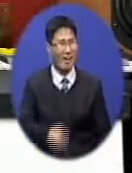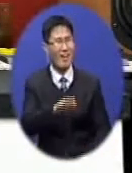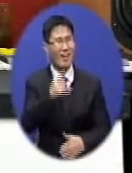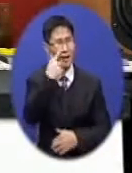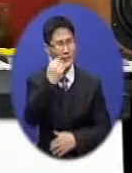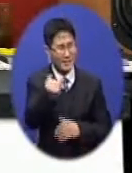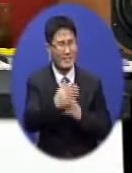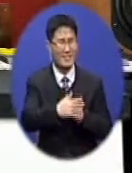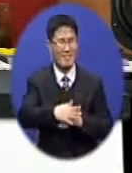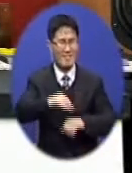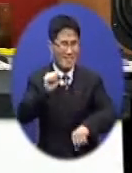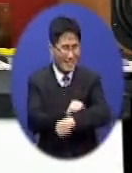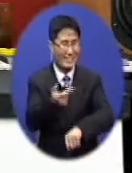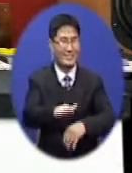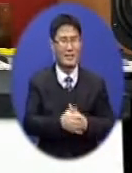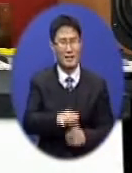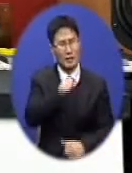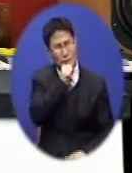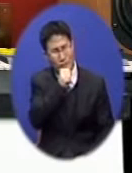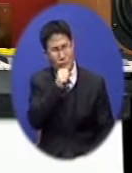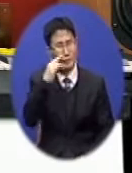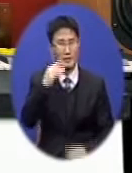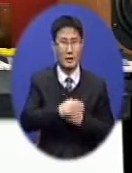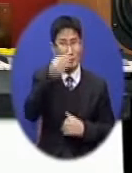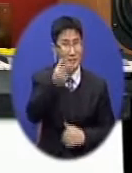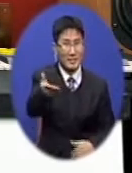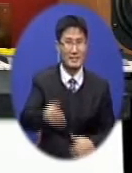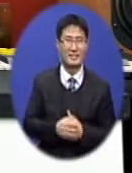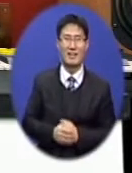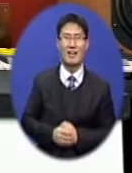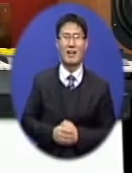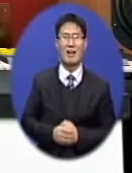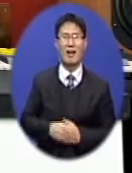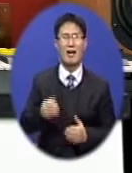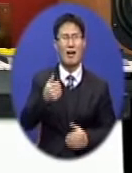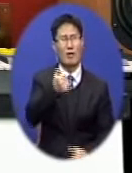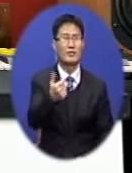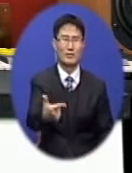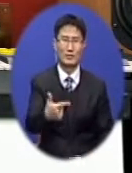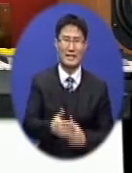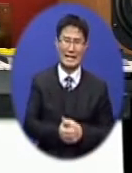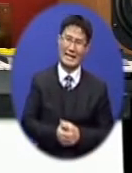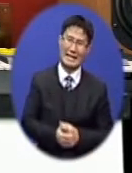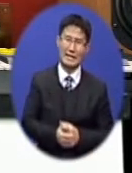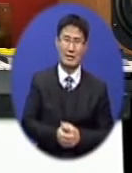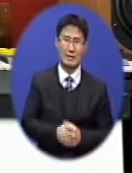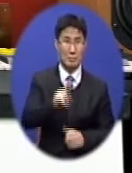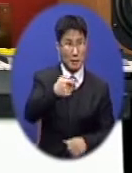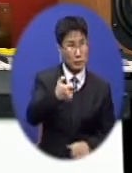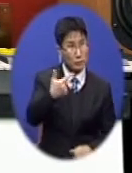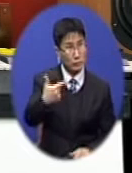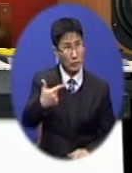제가 듣기로 아주 참 잘 부르셨는데 몇 편 받으셨는지 궁금합니다. 잘. 보여주세요. 요 56표. 야, 156표가